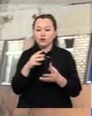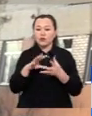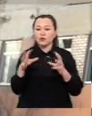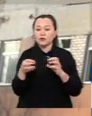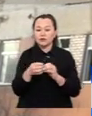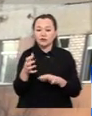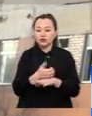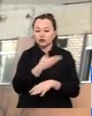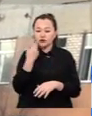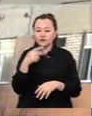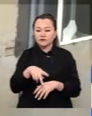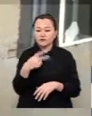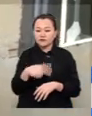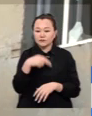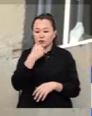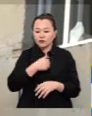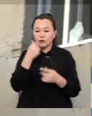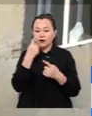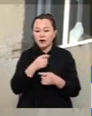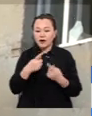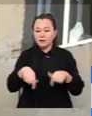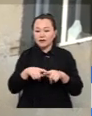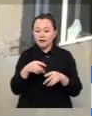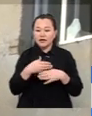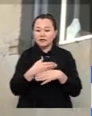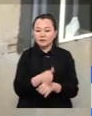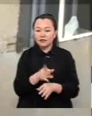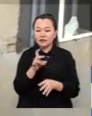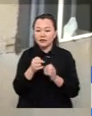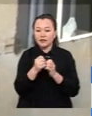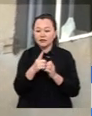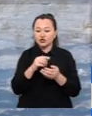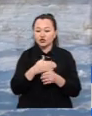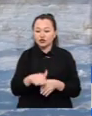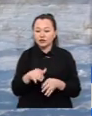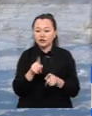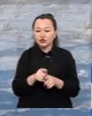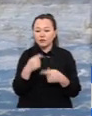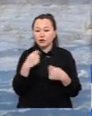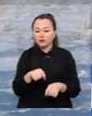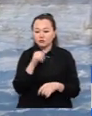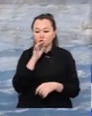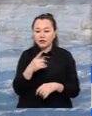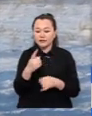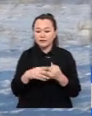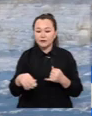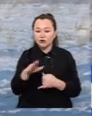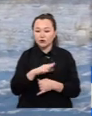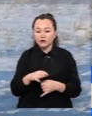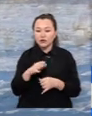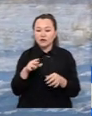не нашлось. В 2020 объект для продажи разбили на 11 частей, но и тогда не удалось продать ни один земельный